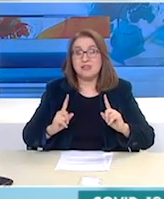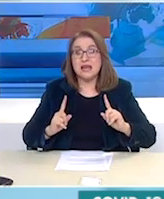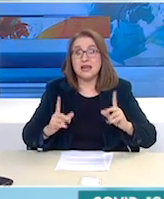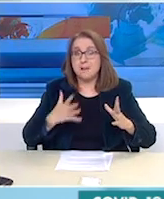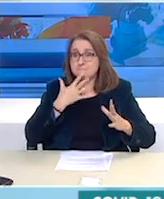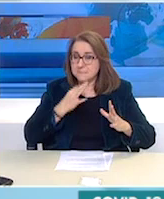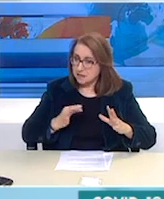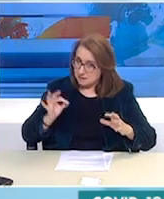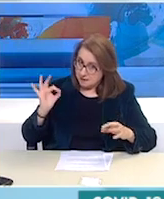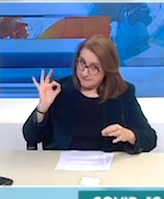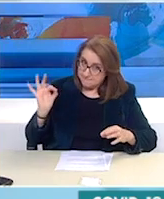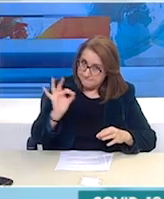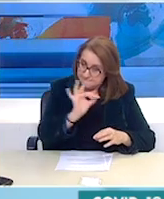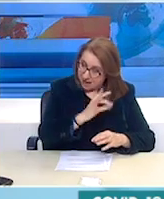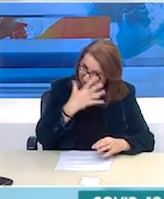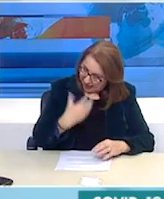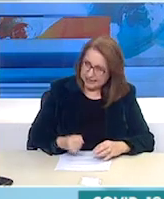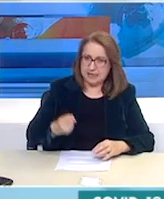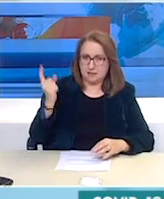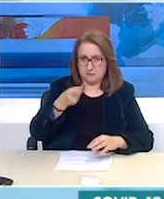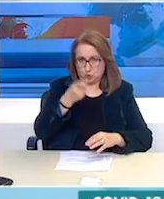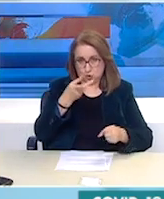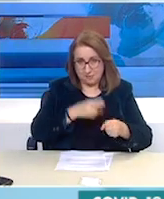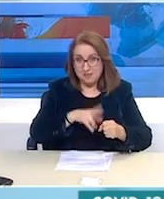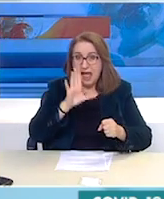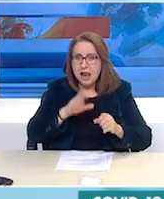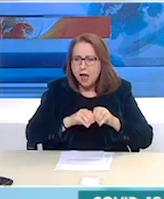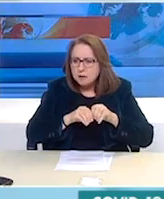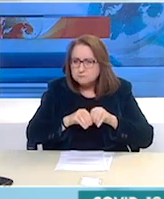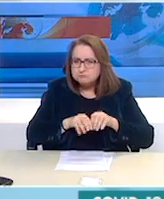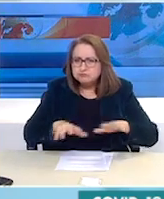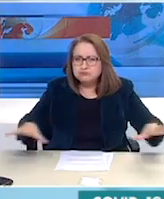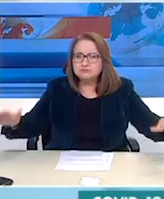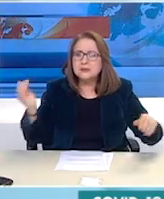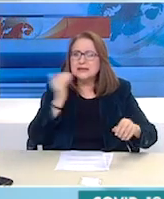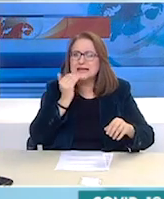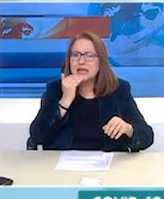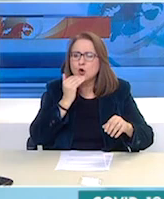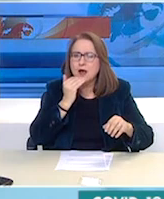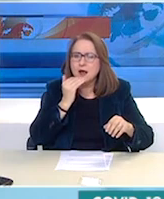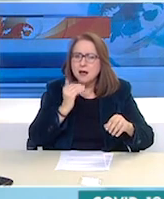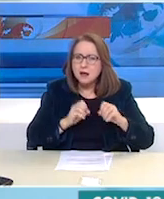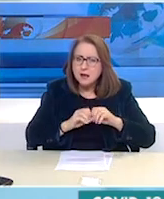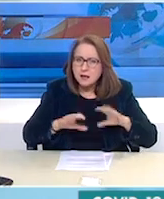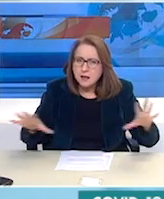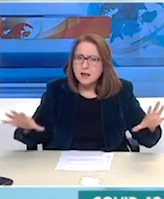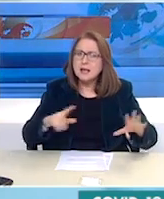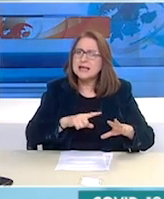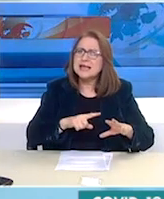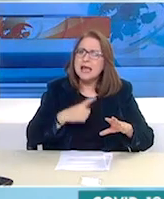θάνατο σε ένα αυξημένο ποσοστό ανθρώπων σε σχέση με την εποχική γρίπη. Όσο περνάει ο καιρός θα μαθαίνουμε περισσότερα. Έχουμε στην